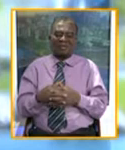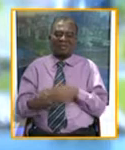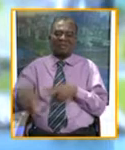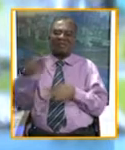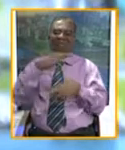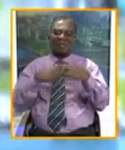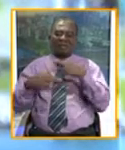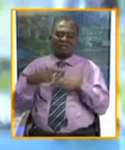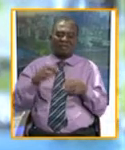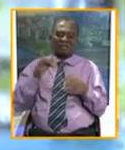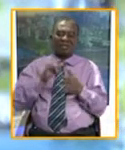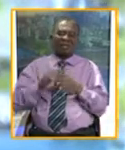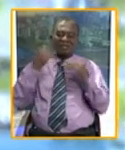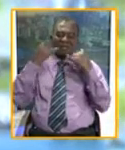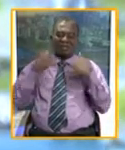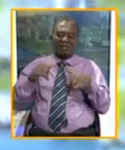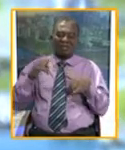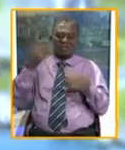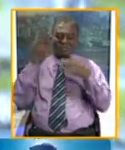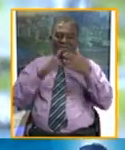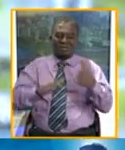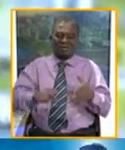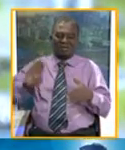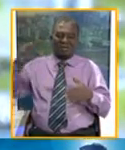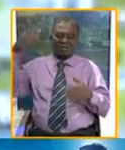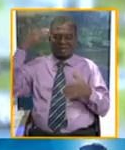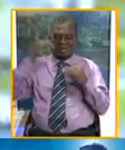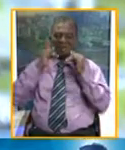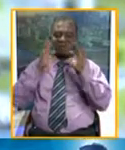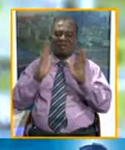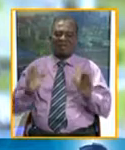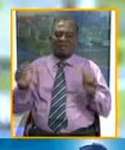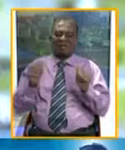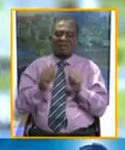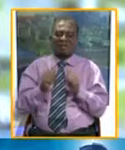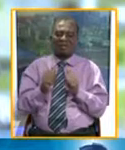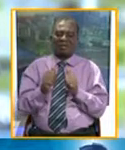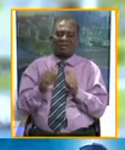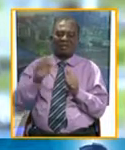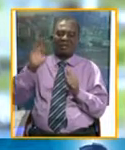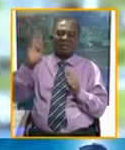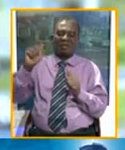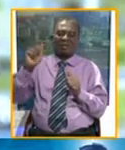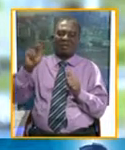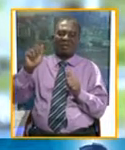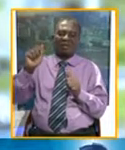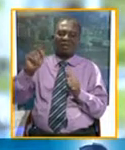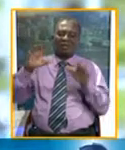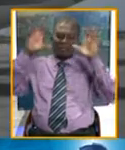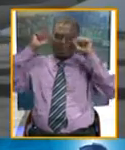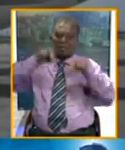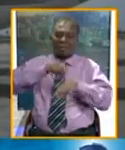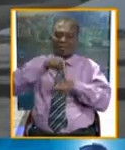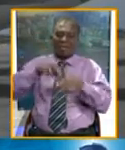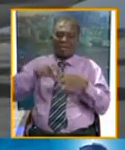Revenons sur cette information relative au décès du Premier ministre ivoirien Ahmed Bakayoko. Le président de la République